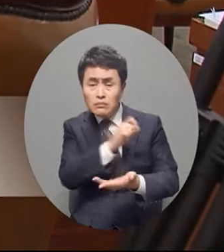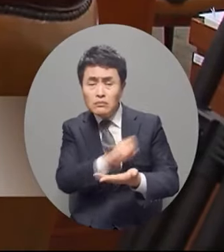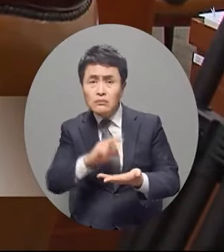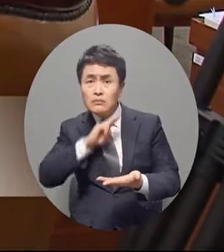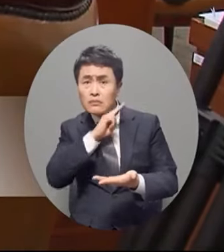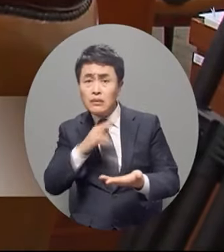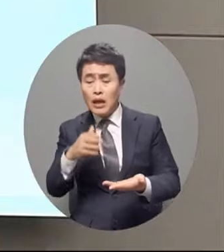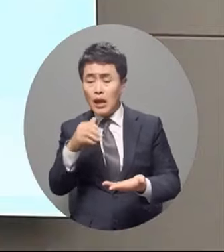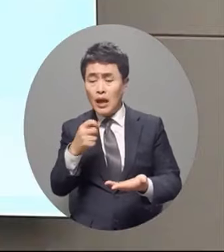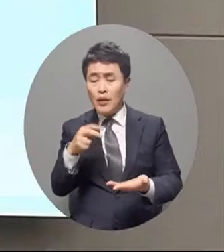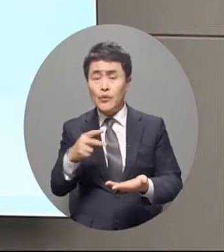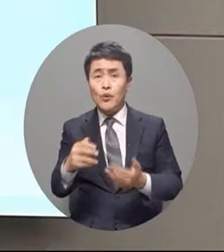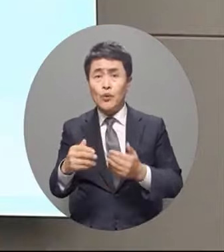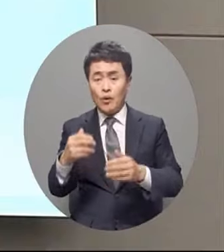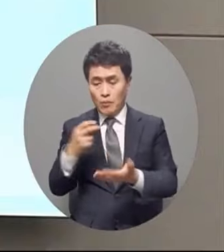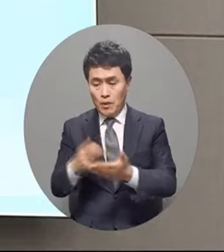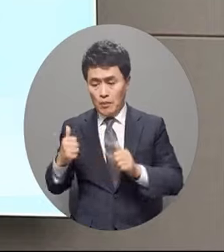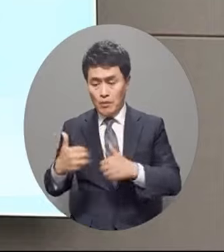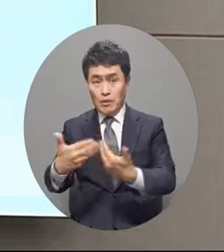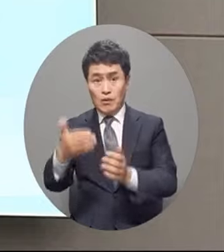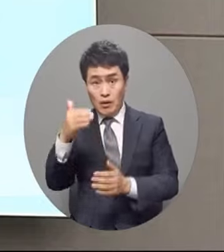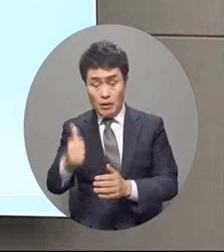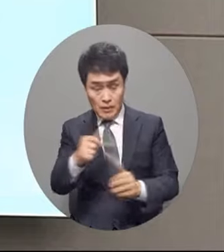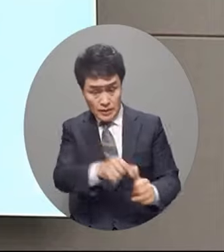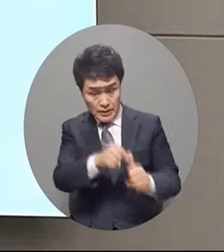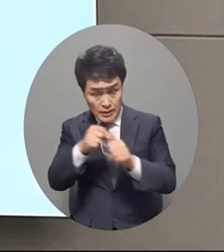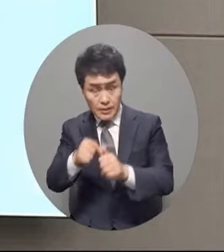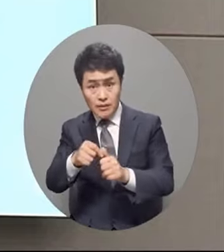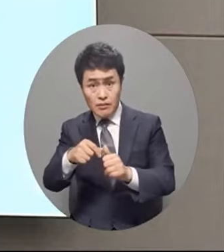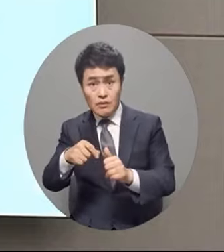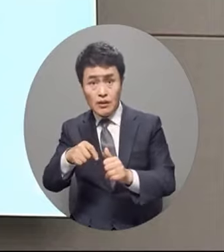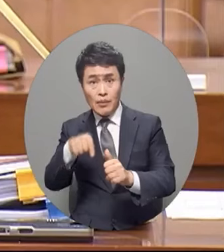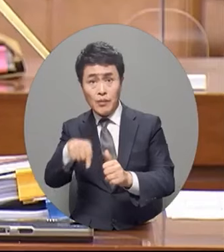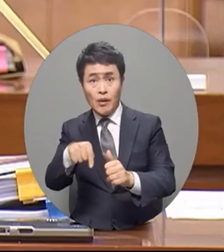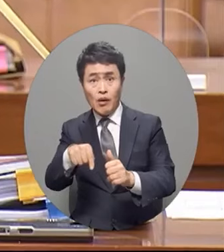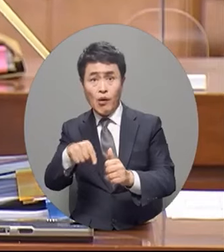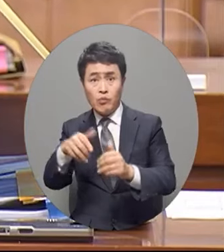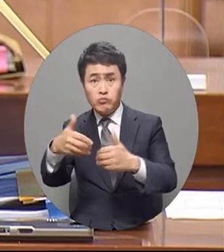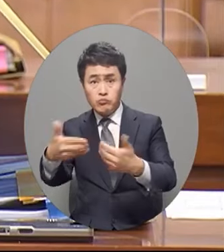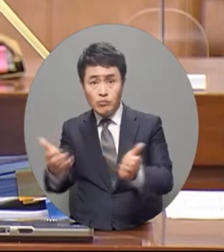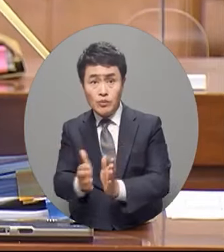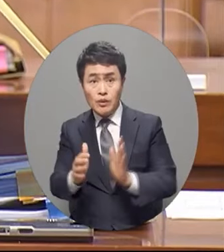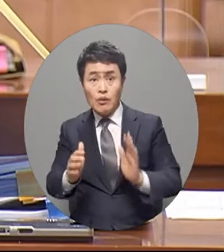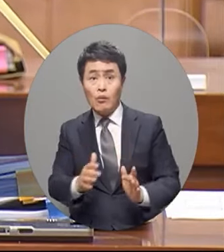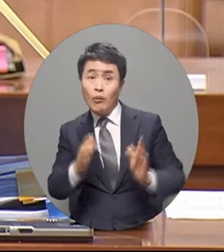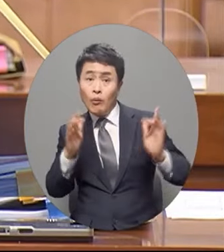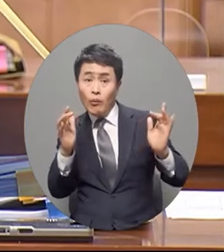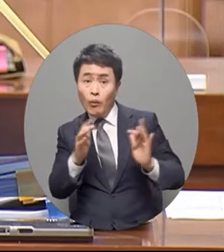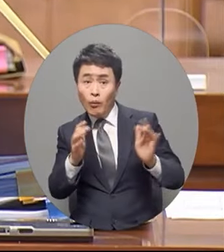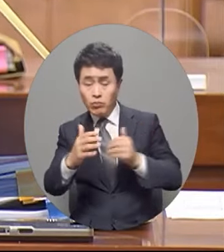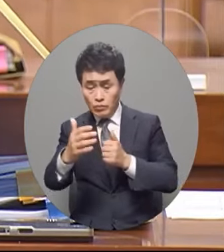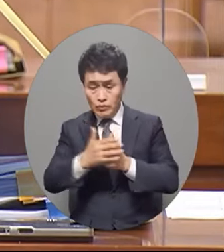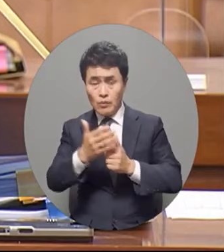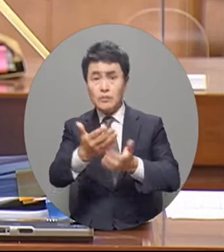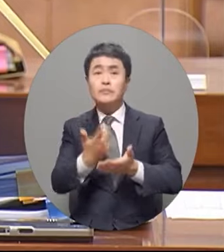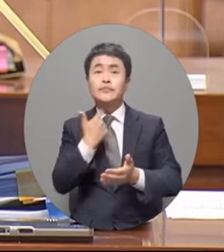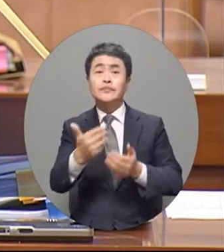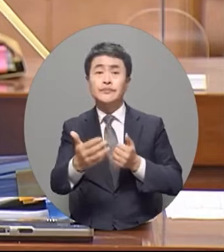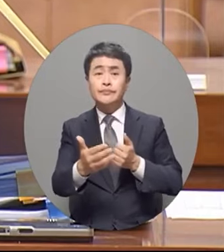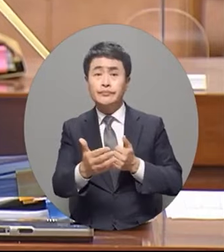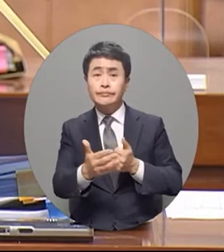한동훈 당시 법무장관 후보자 인사청문회 쟁점이 됐습니다 온라인로부터 도움을 받은 적은